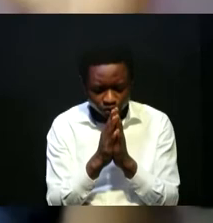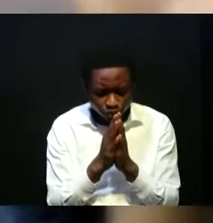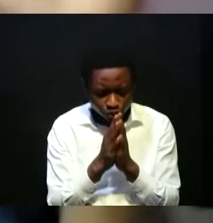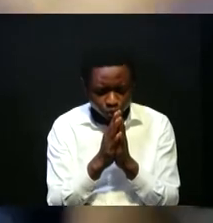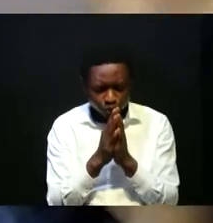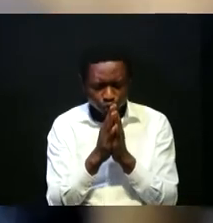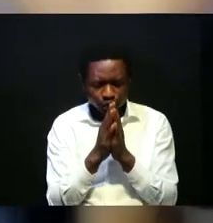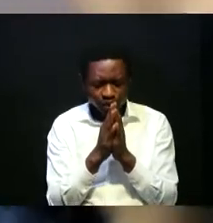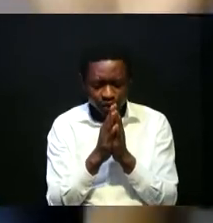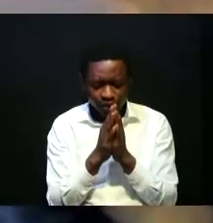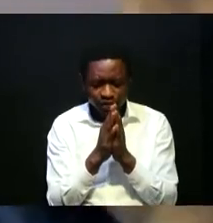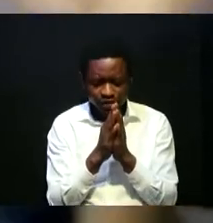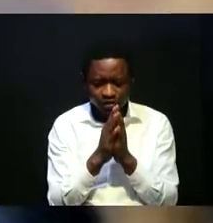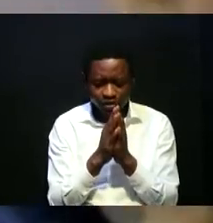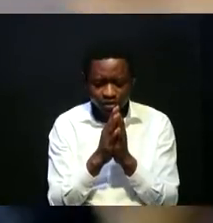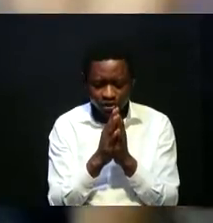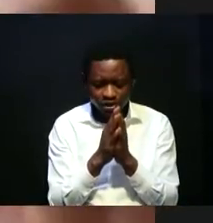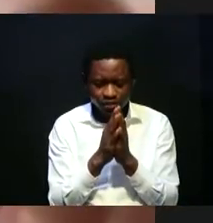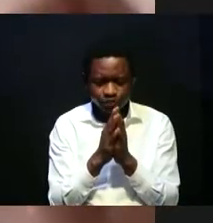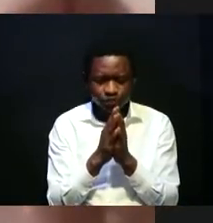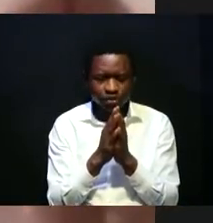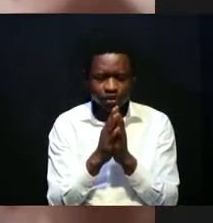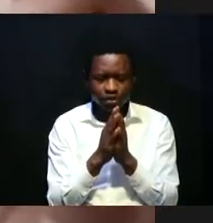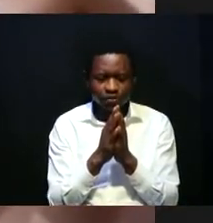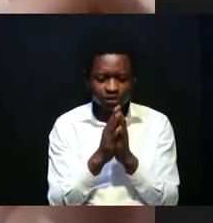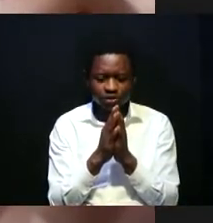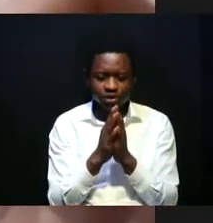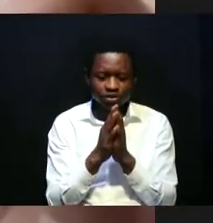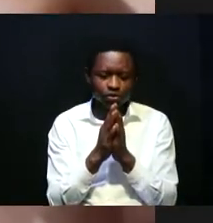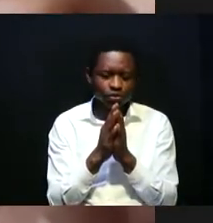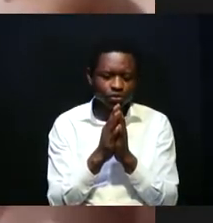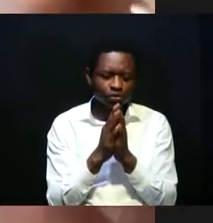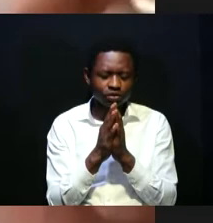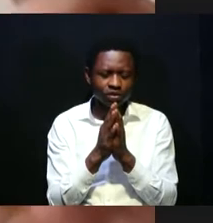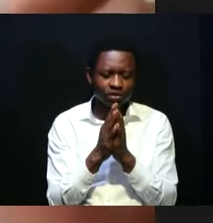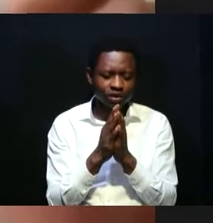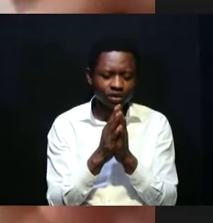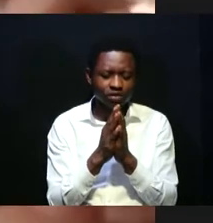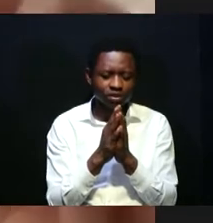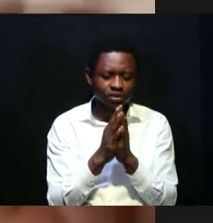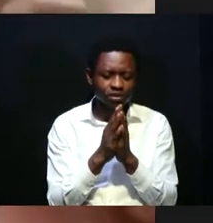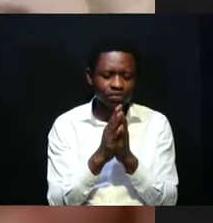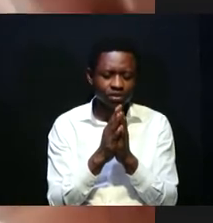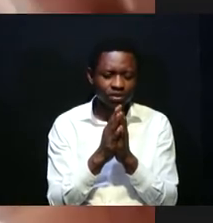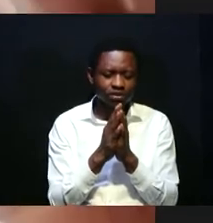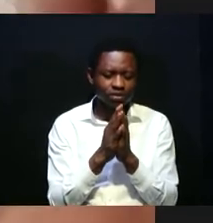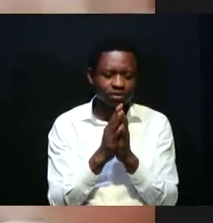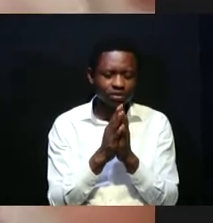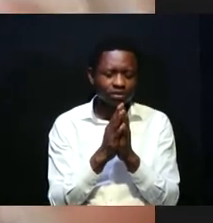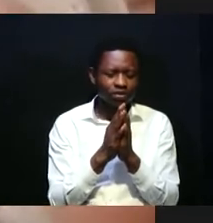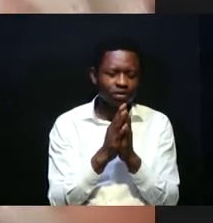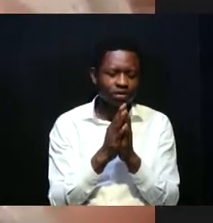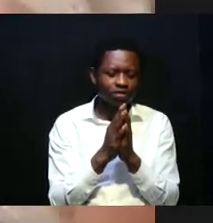bari ada makata ra da ba zaba le bakatara da bo sebere de de le maluza bri ande maleza da kaba